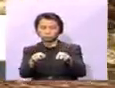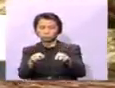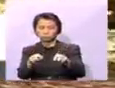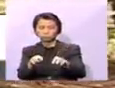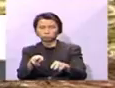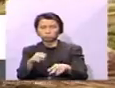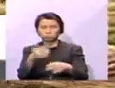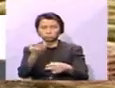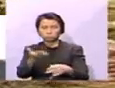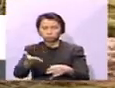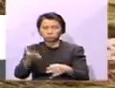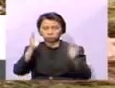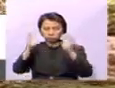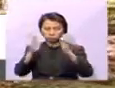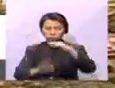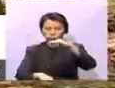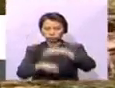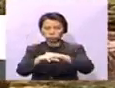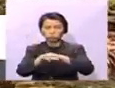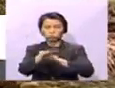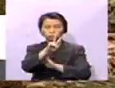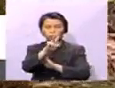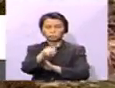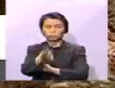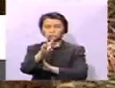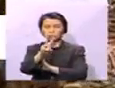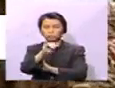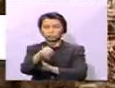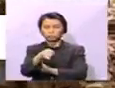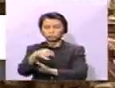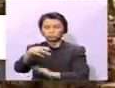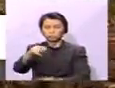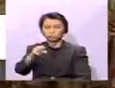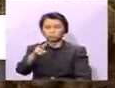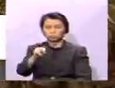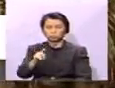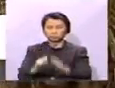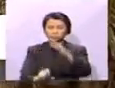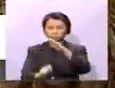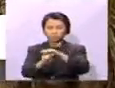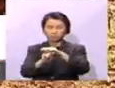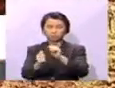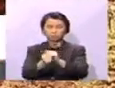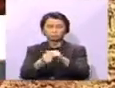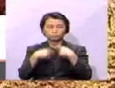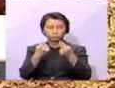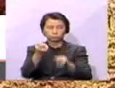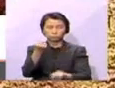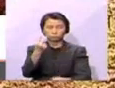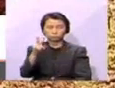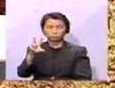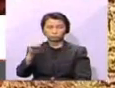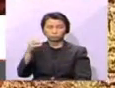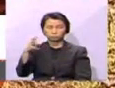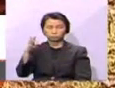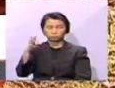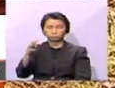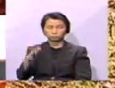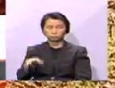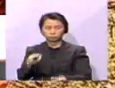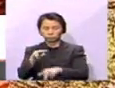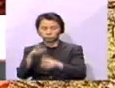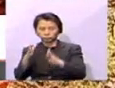inventory Malaysia mencecah 2.6 juta ton paras tertinggi sejak disember 2015 prospek